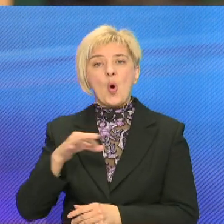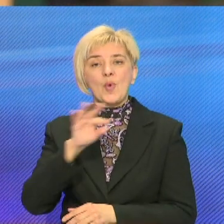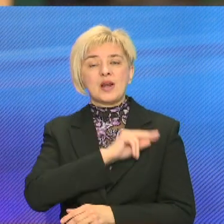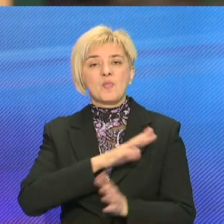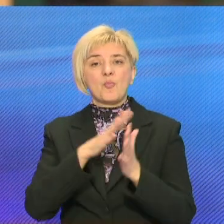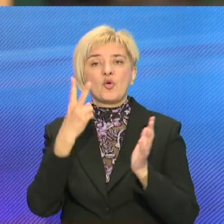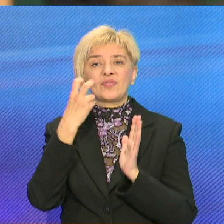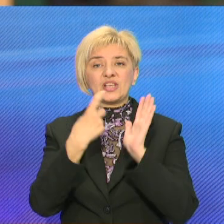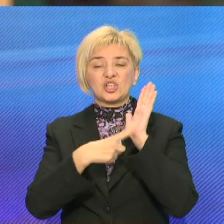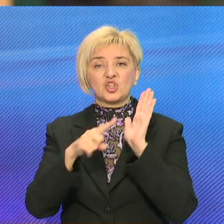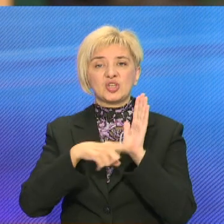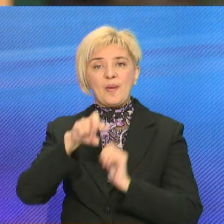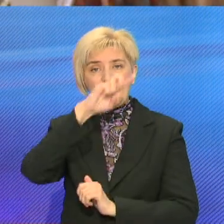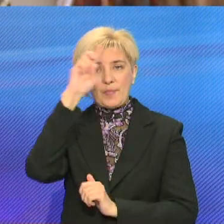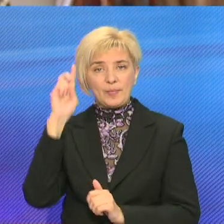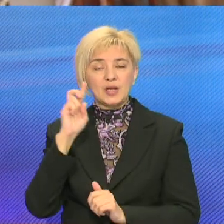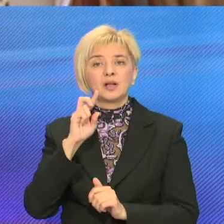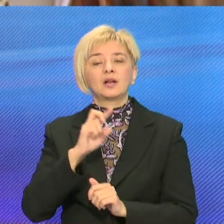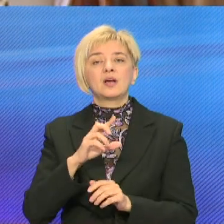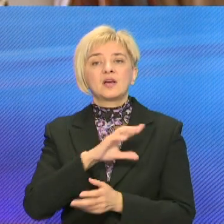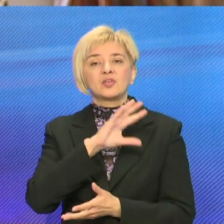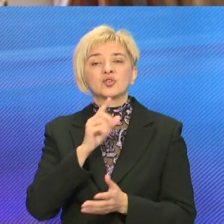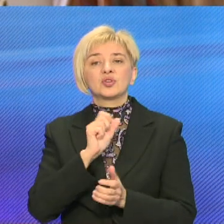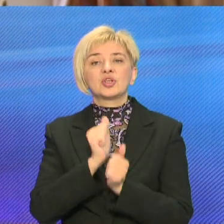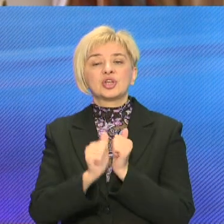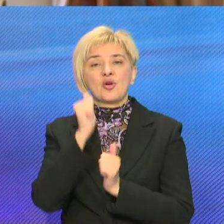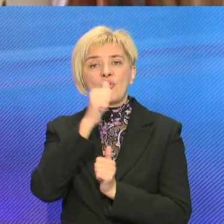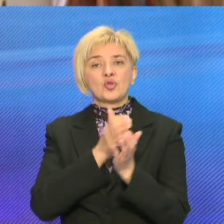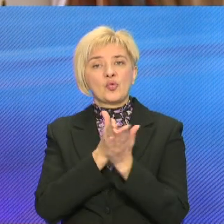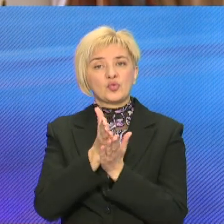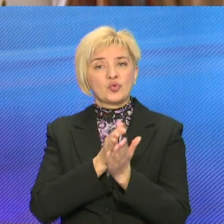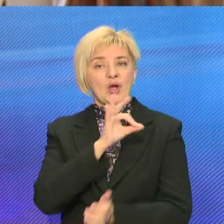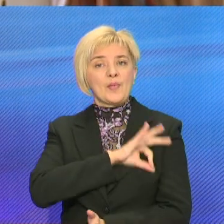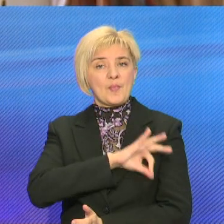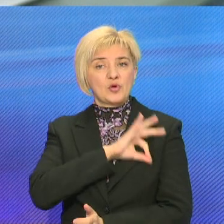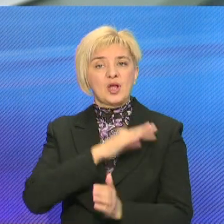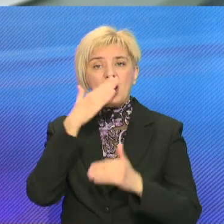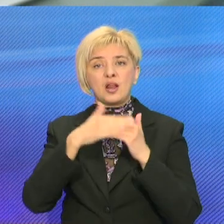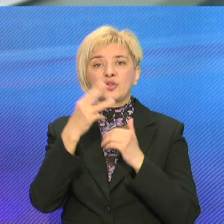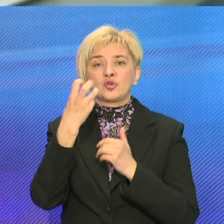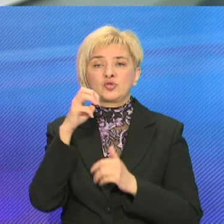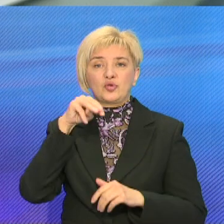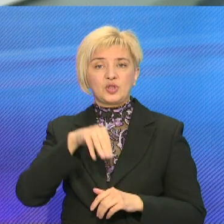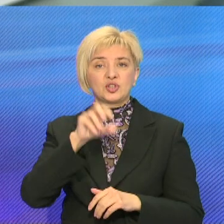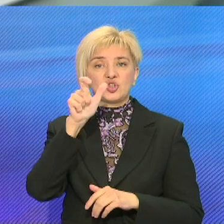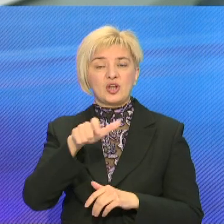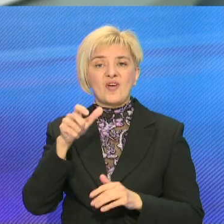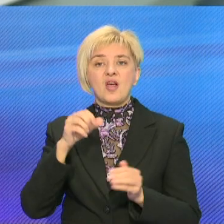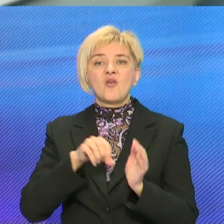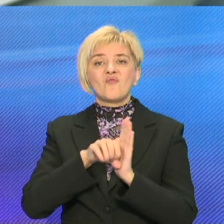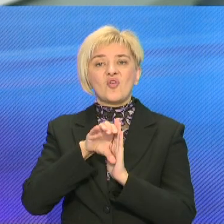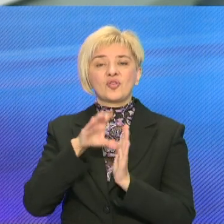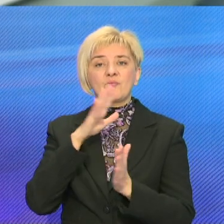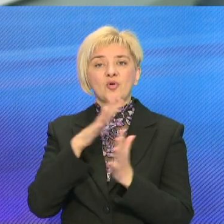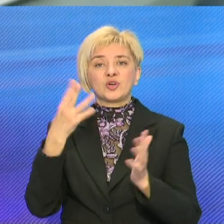за 260 таких установ. Штогод их послугами користаются около 300 тысяч человек. Фонд налічвае больше за 5